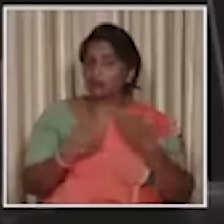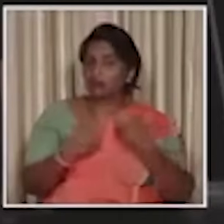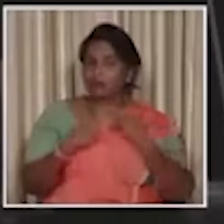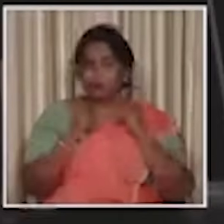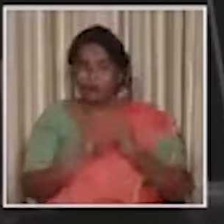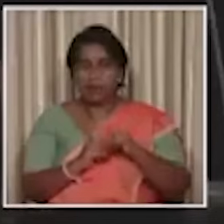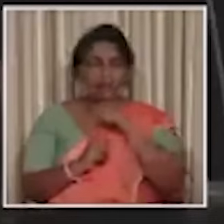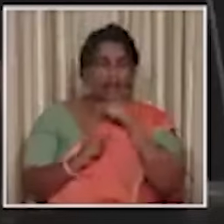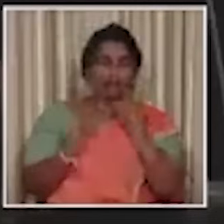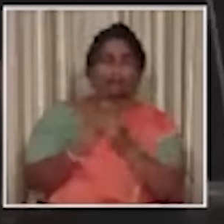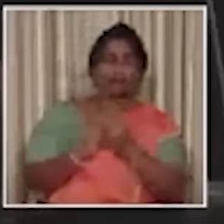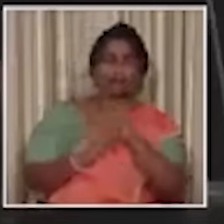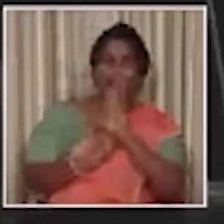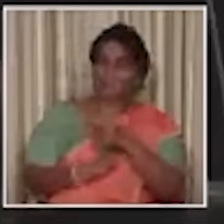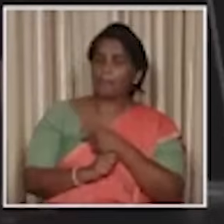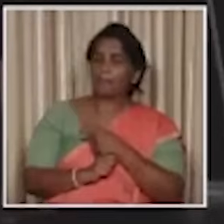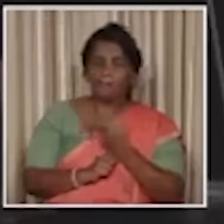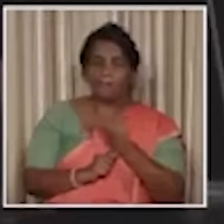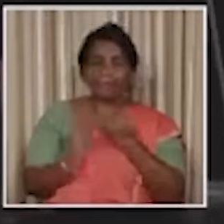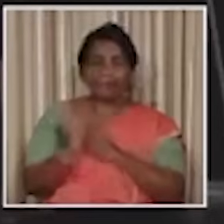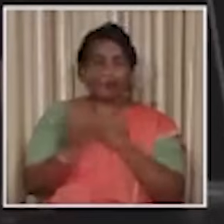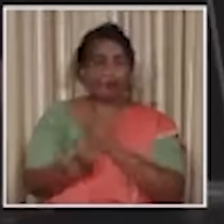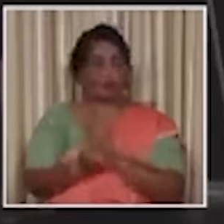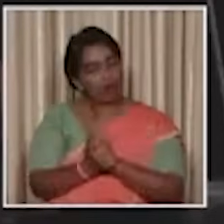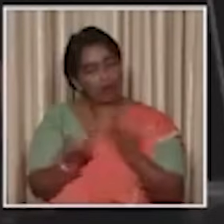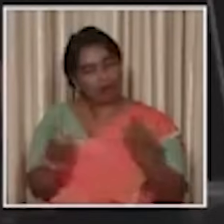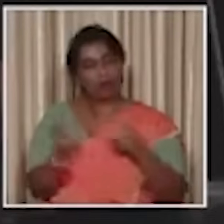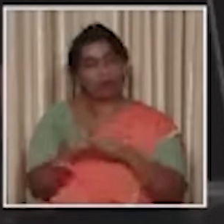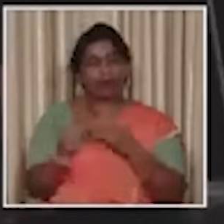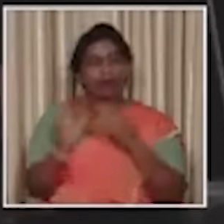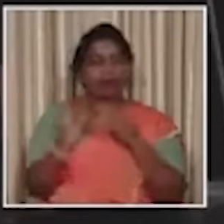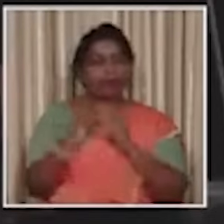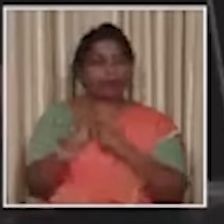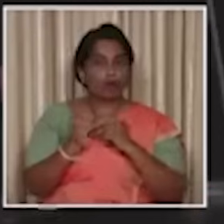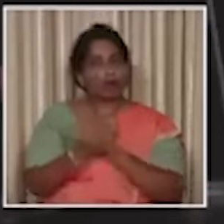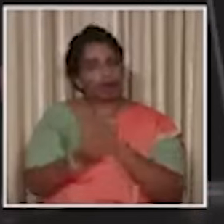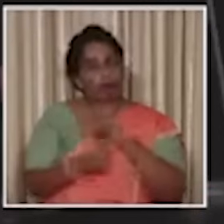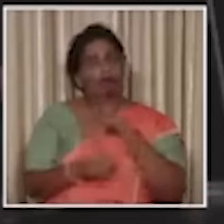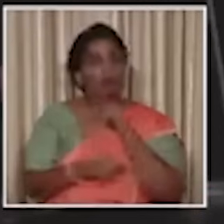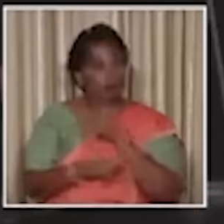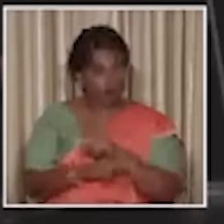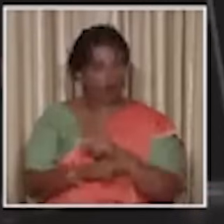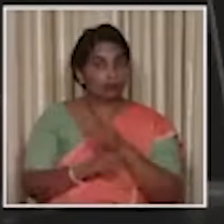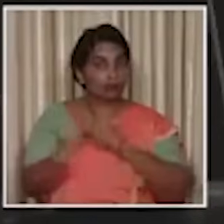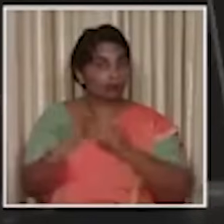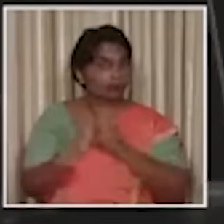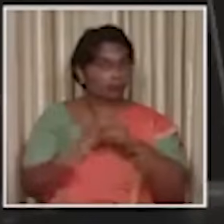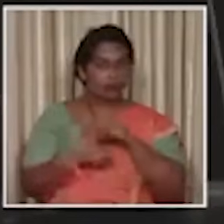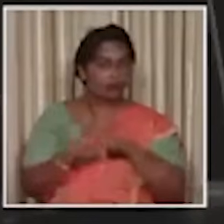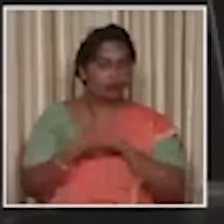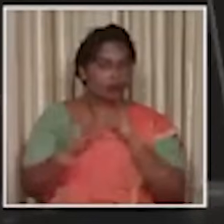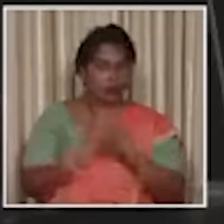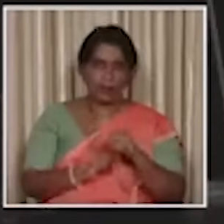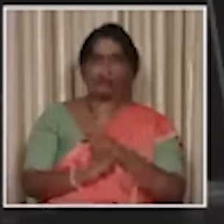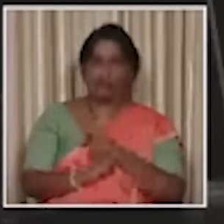மோசமாக நடக்கிறார்கள், மாங்குளம் போலீசார் மிக மோசமாக நடக்கிறார்கள். தயவு செய்து பிரதி சபாநாயகர் அவர்களே, இந்த நாட்டிலே நல்லிணக்கம்